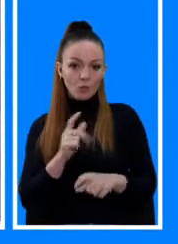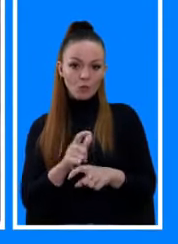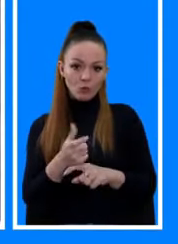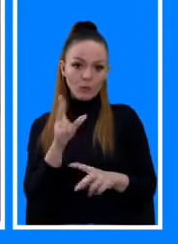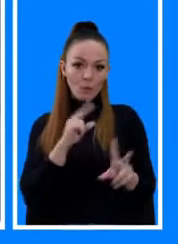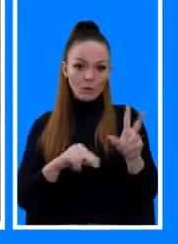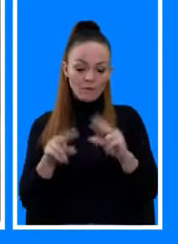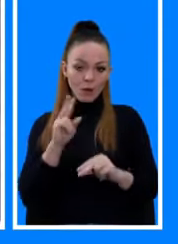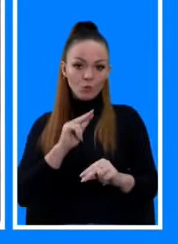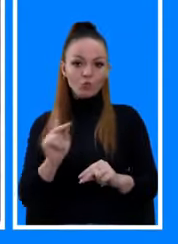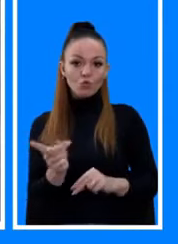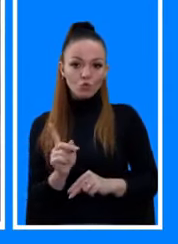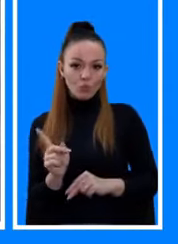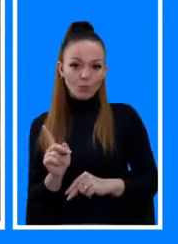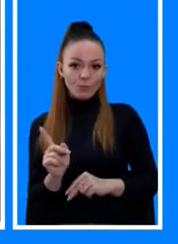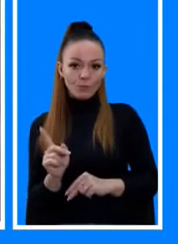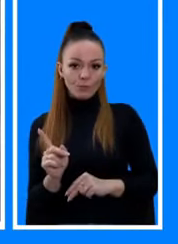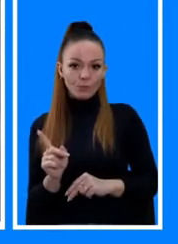сподіваюся, що